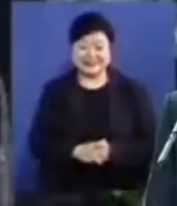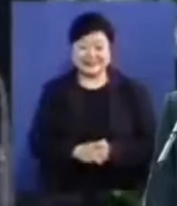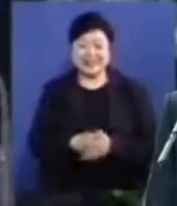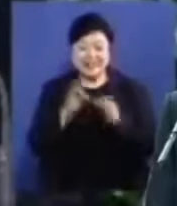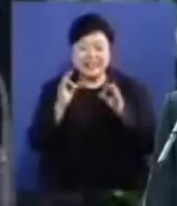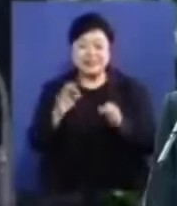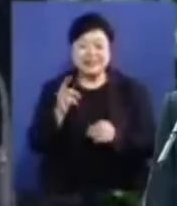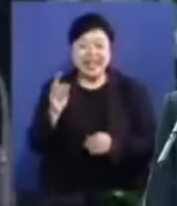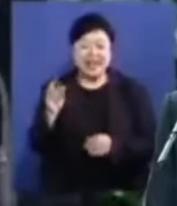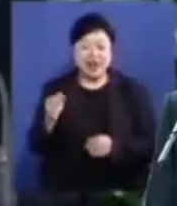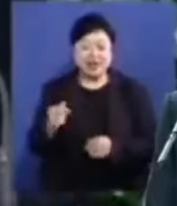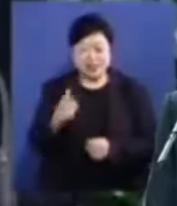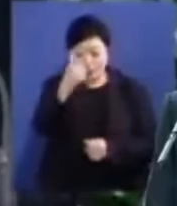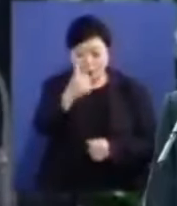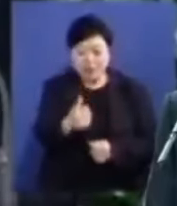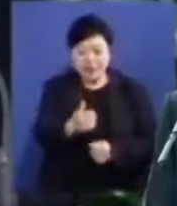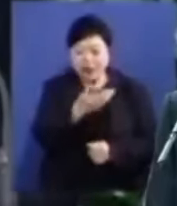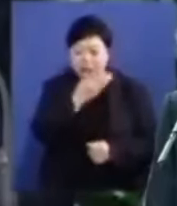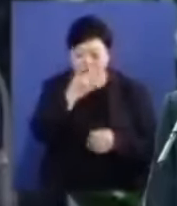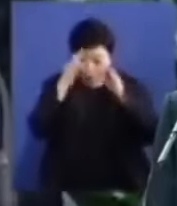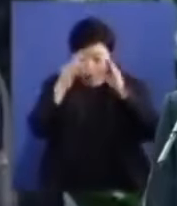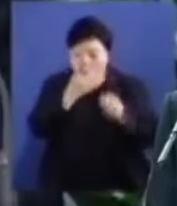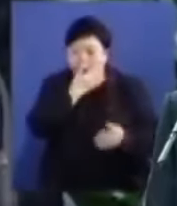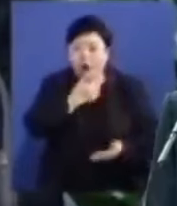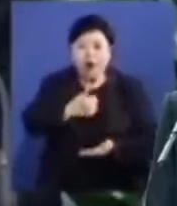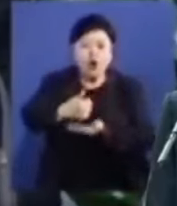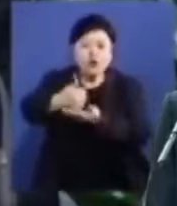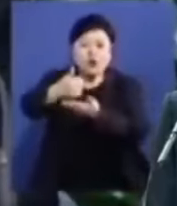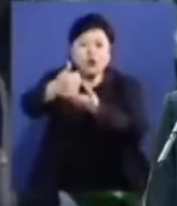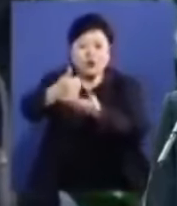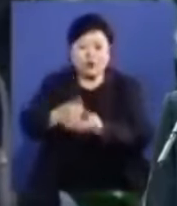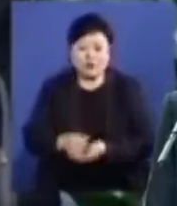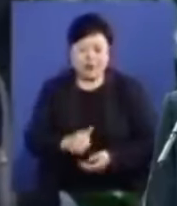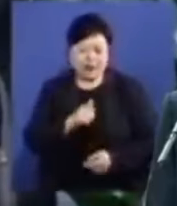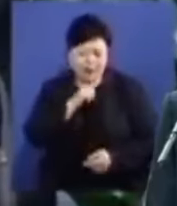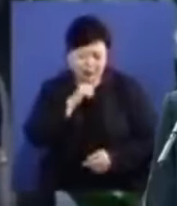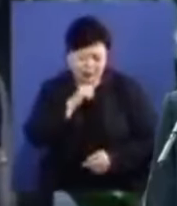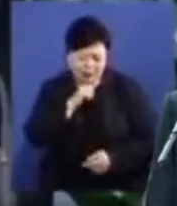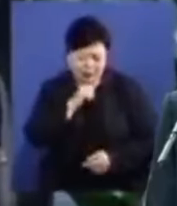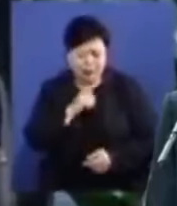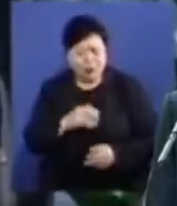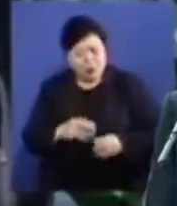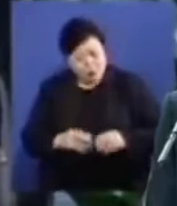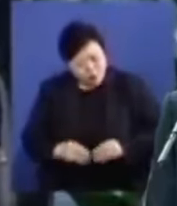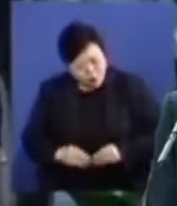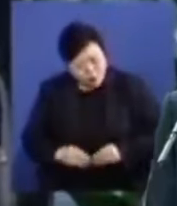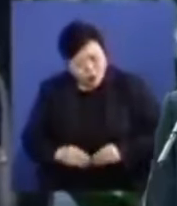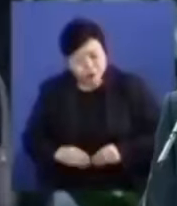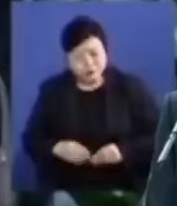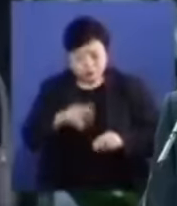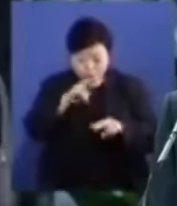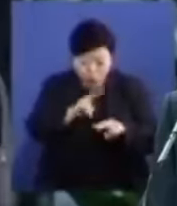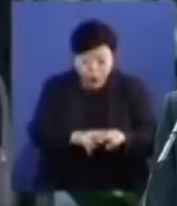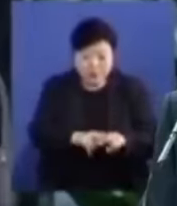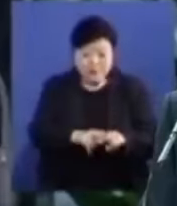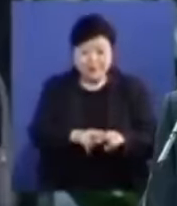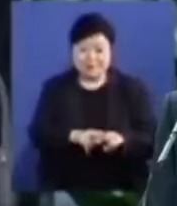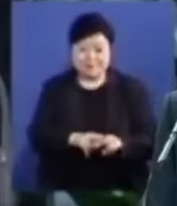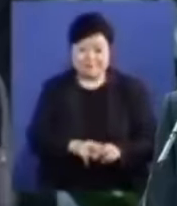김태현 회장을 보면 존경을 합니다. 가난한 헐벗고 굶주린 자리에서